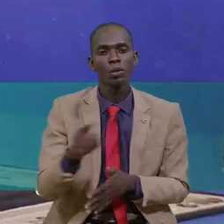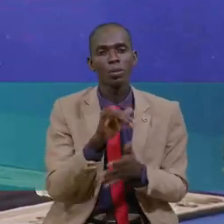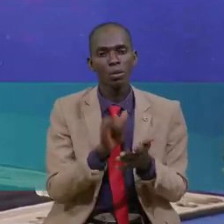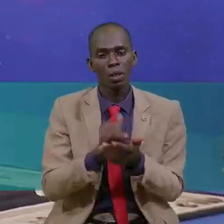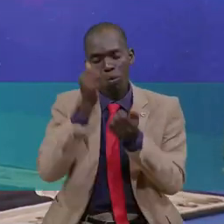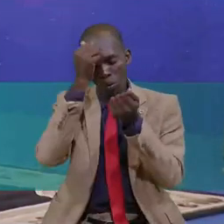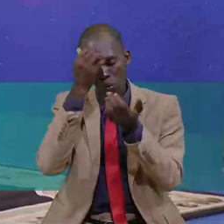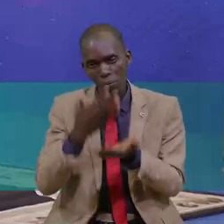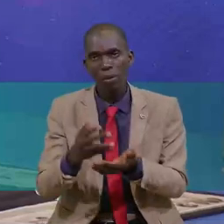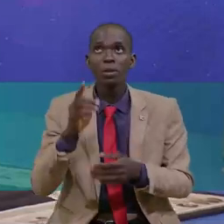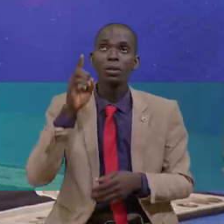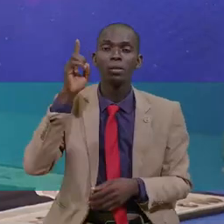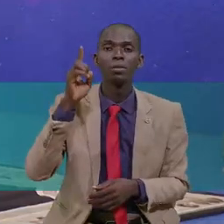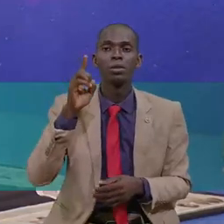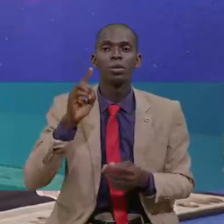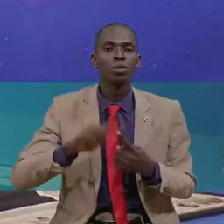éternel. »